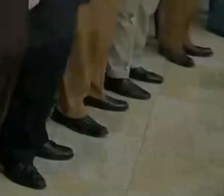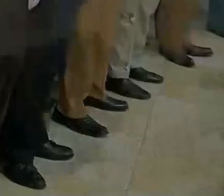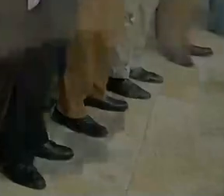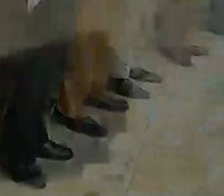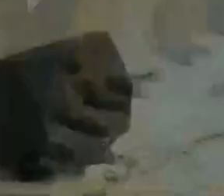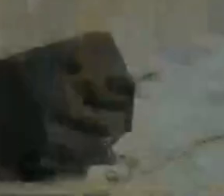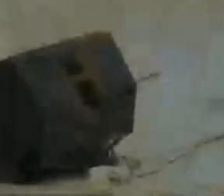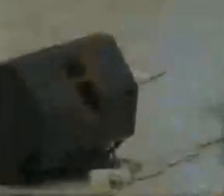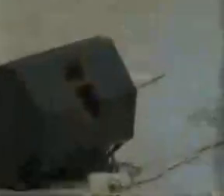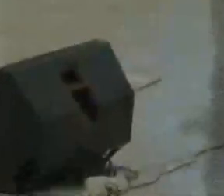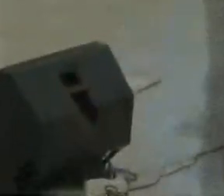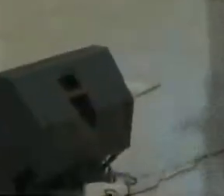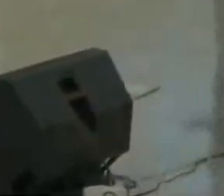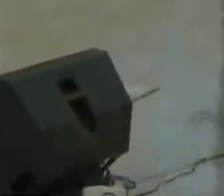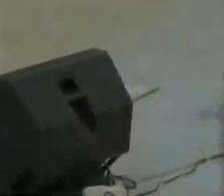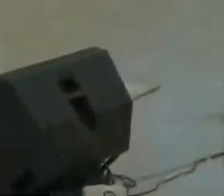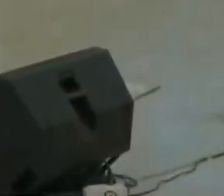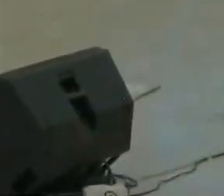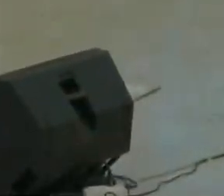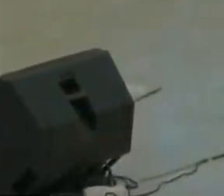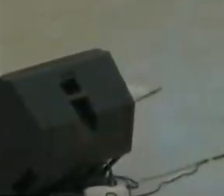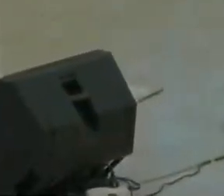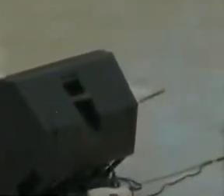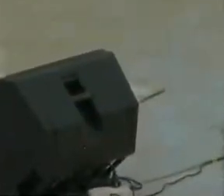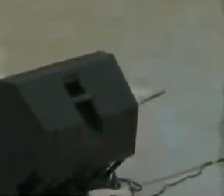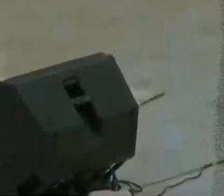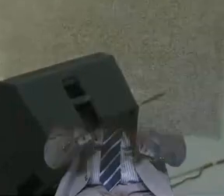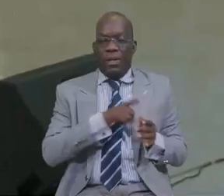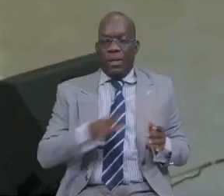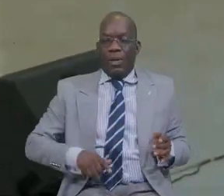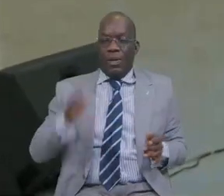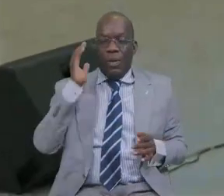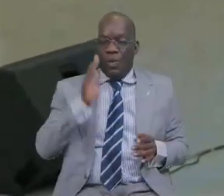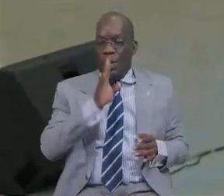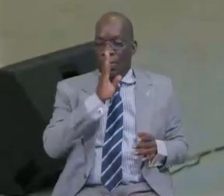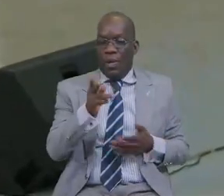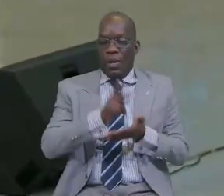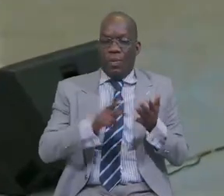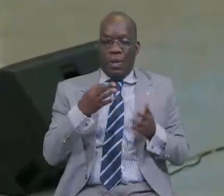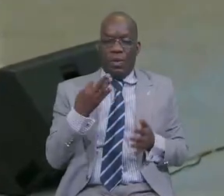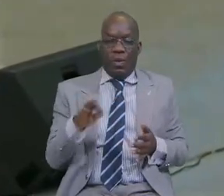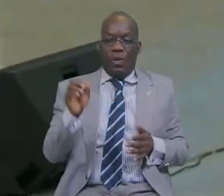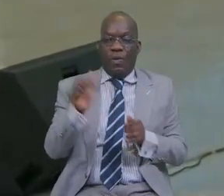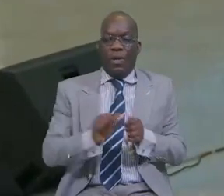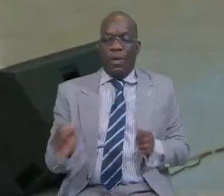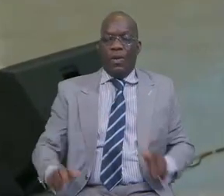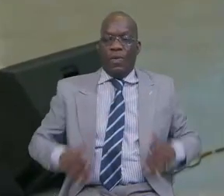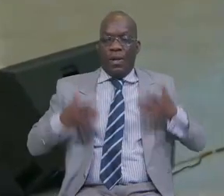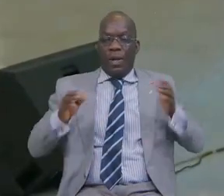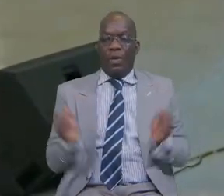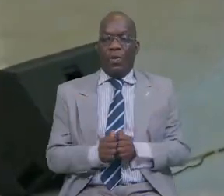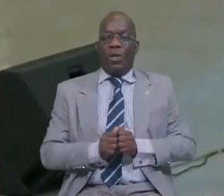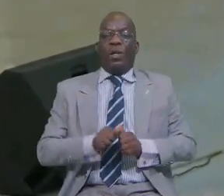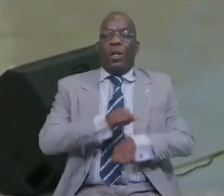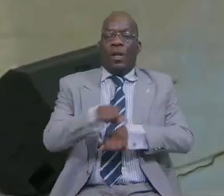La joie de nous retrouver encore. Et je prie que Dieu impacte chaque vie avec l'onction